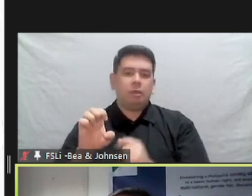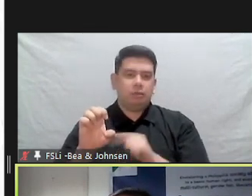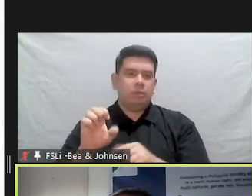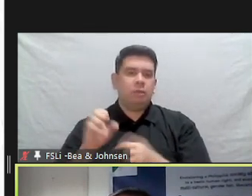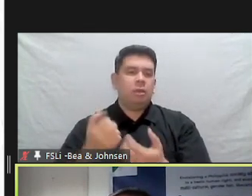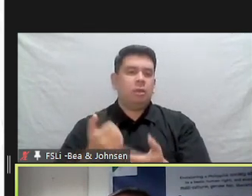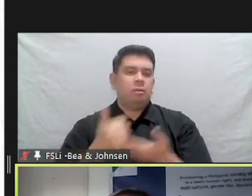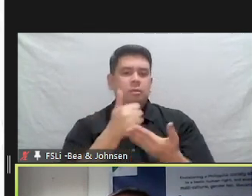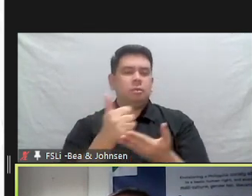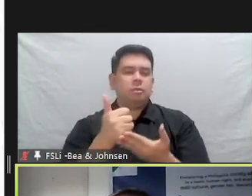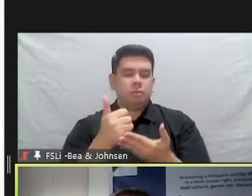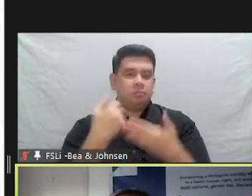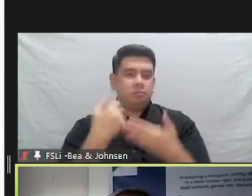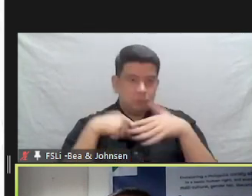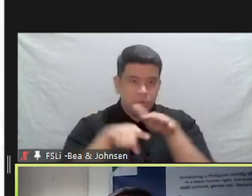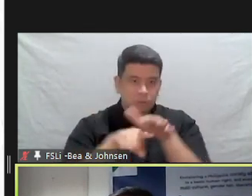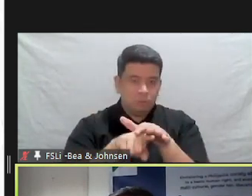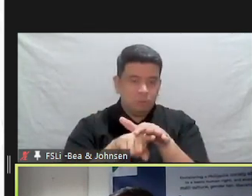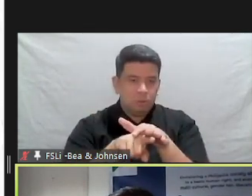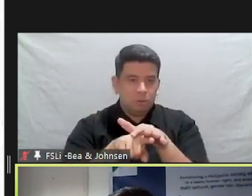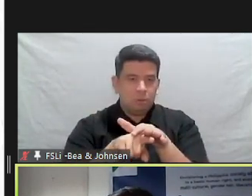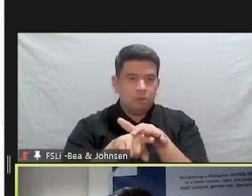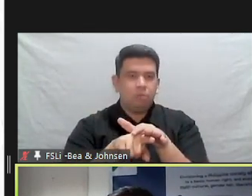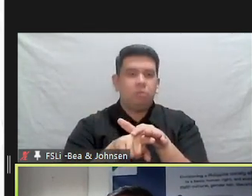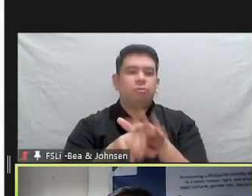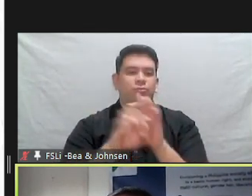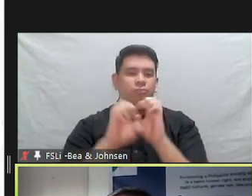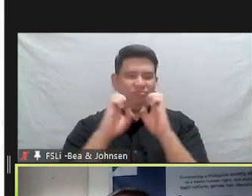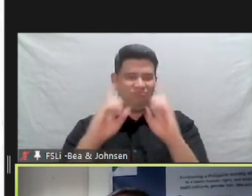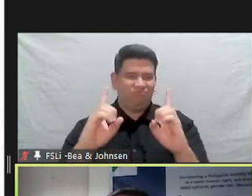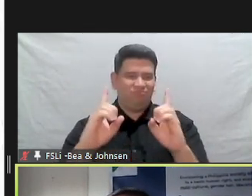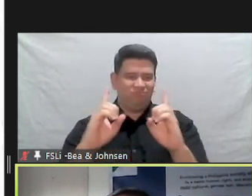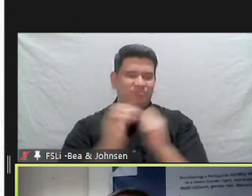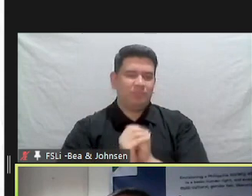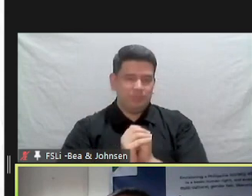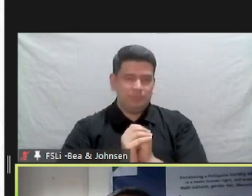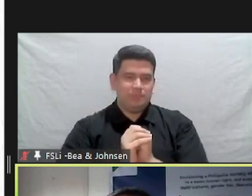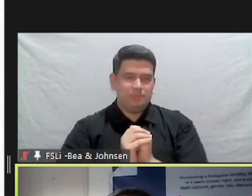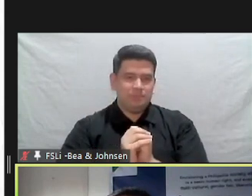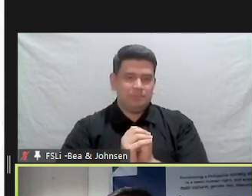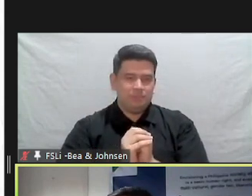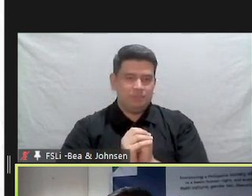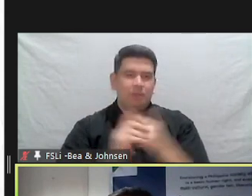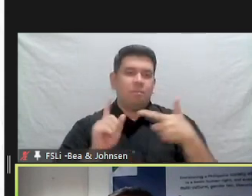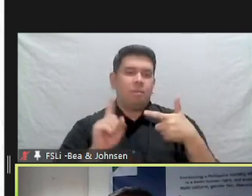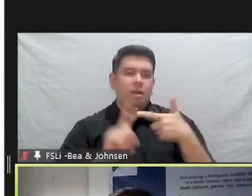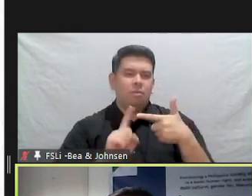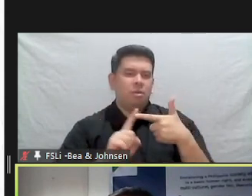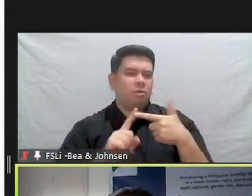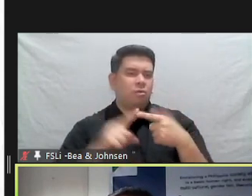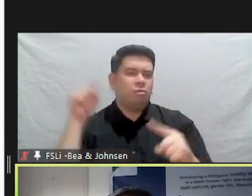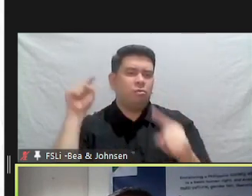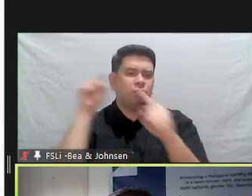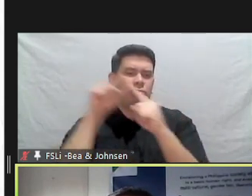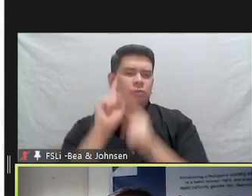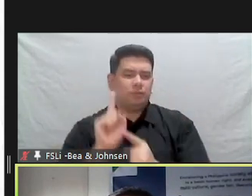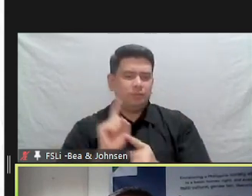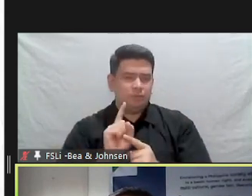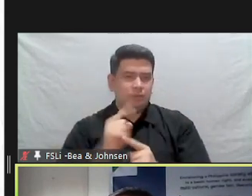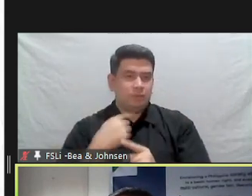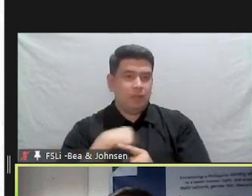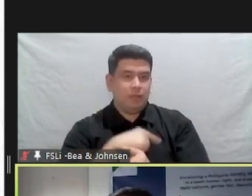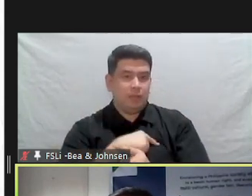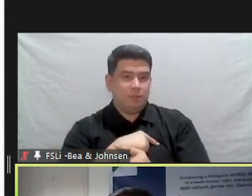edukasyon. Pangalawa ay layunin din ng learning session natin na ito na tayo ay magbahagi